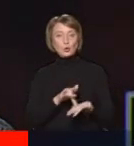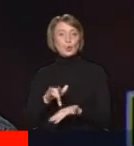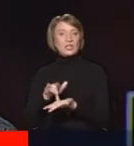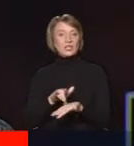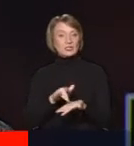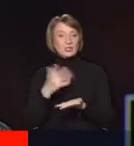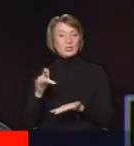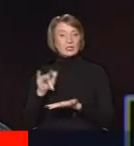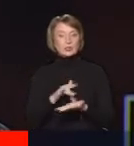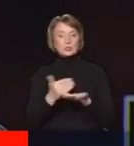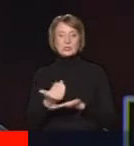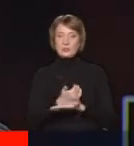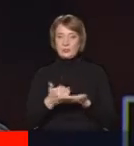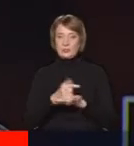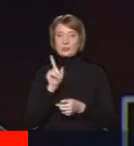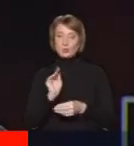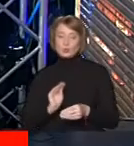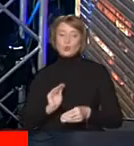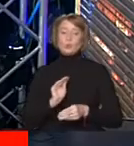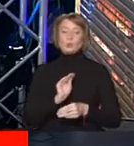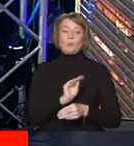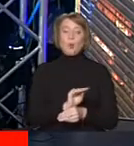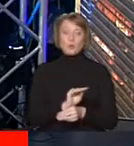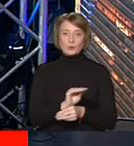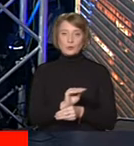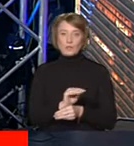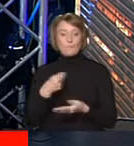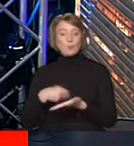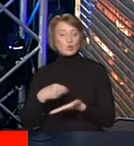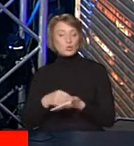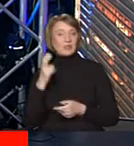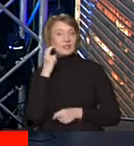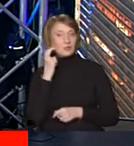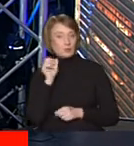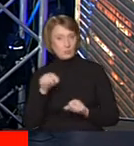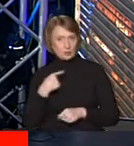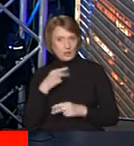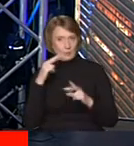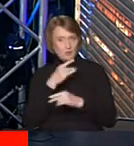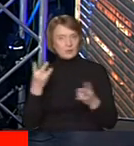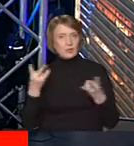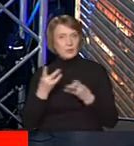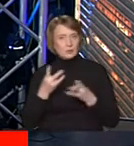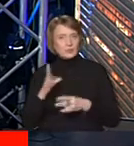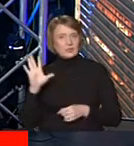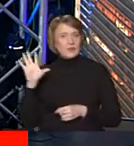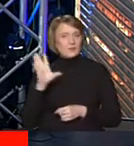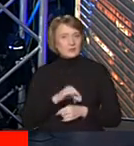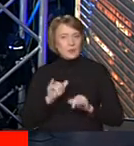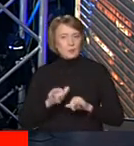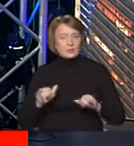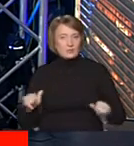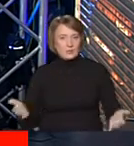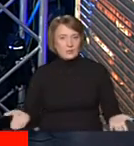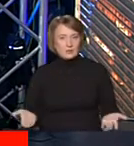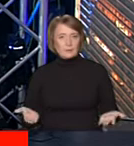І туристичний збір так само наповнює бюджет Києва. Тут же, ну, може я помиляюсь, але треба усі сфери розвивати можливо, одночасно. Дивіться,